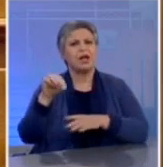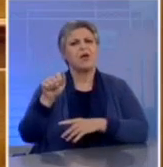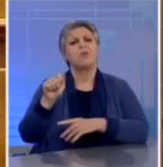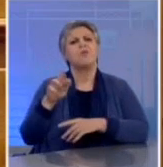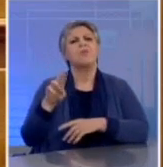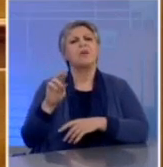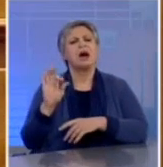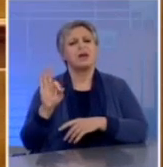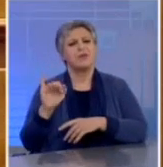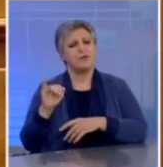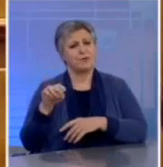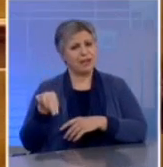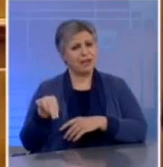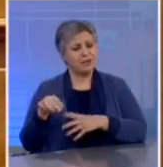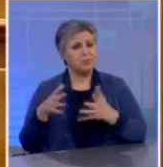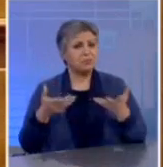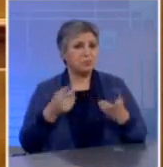Μήπως η Μαρφίν, της οποίας σας στελέχη,